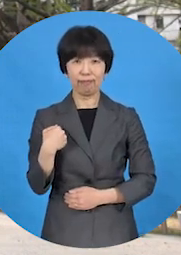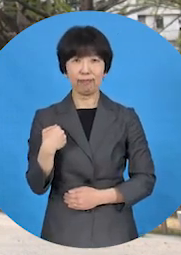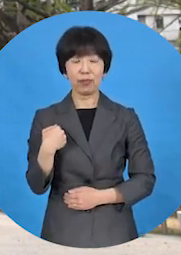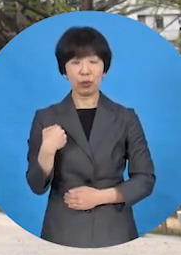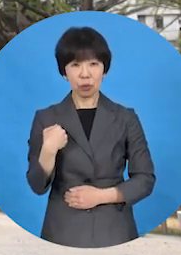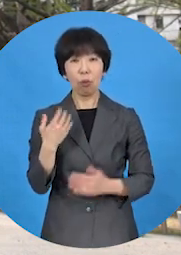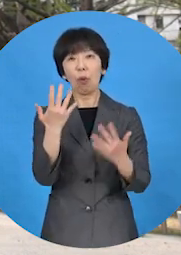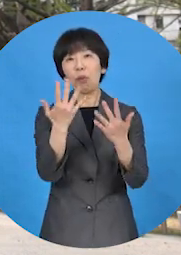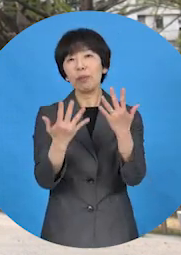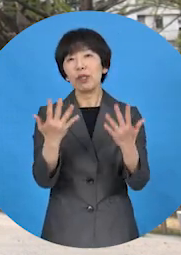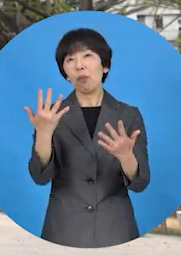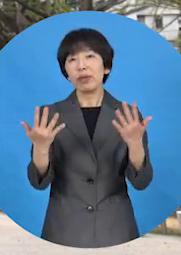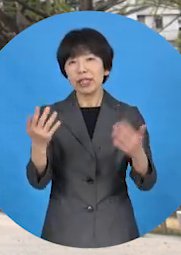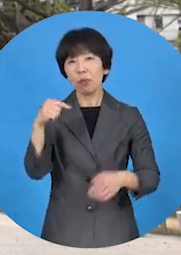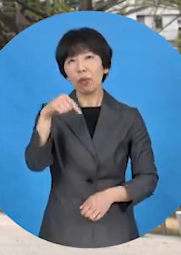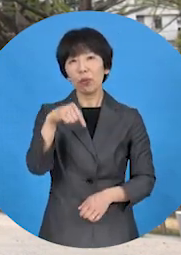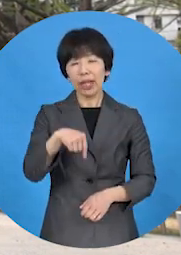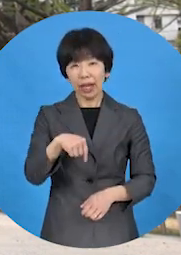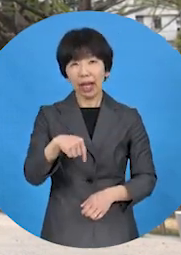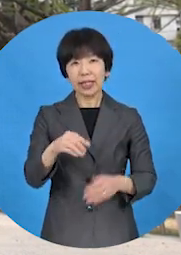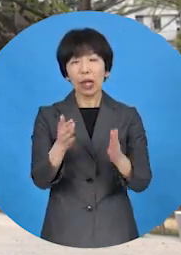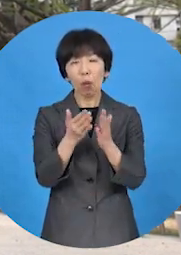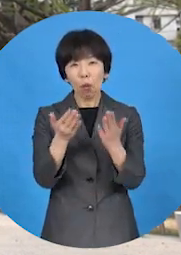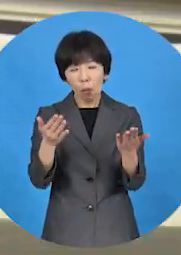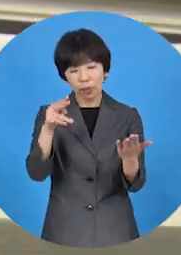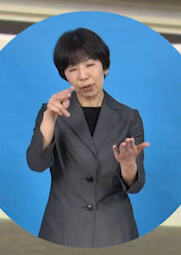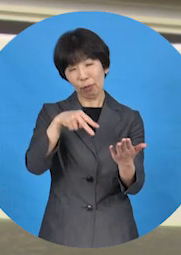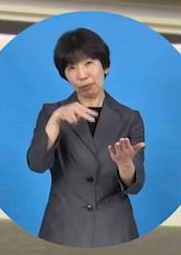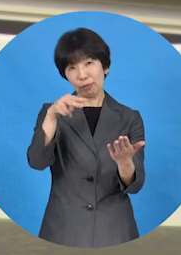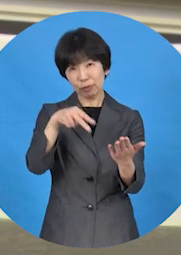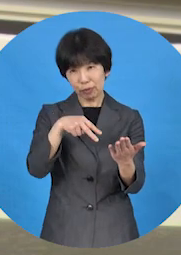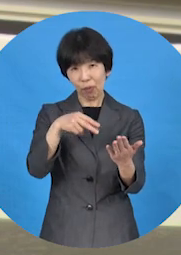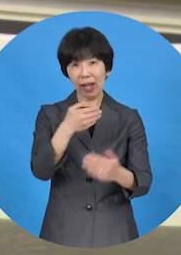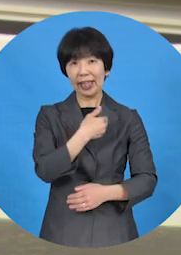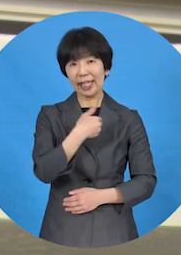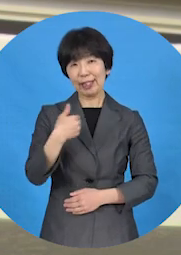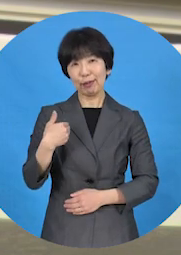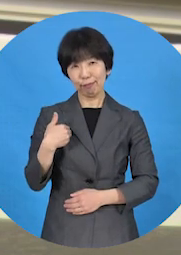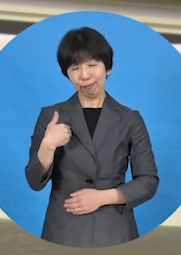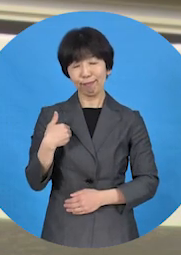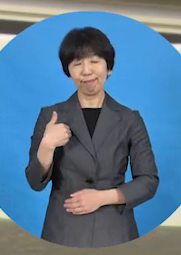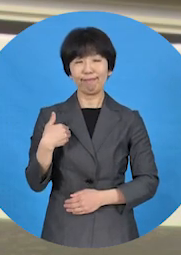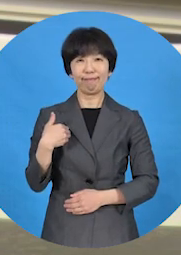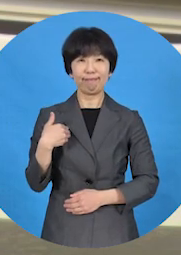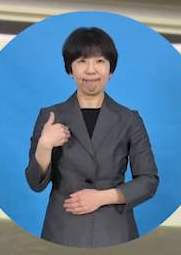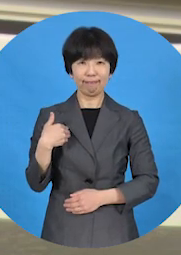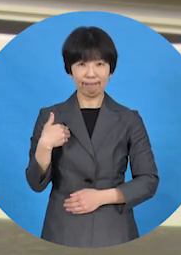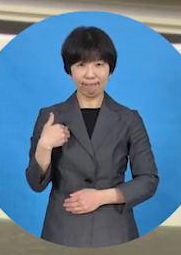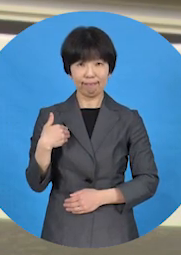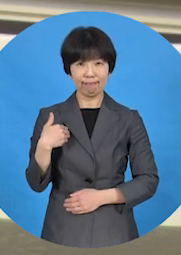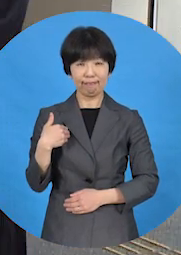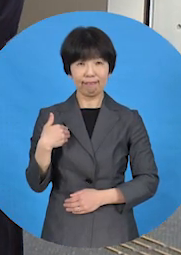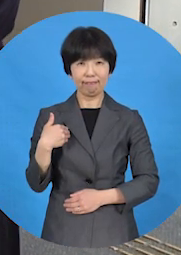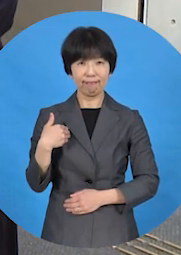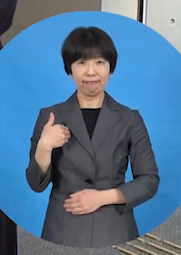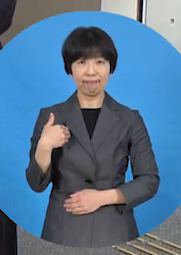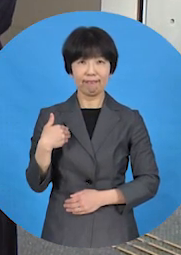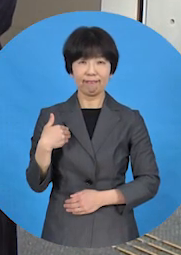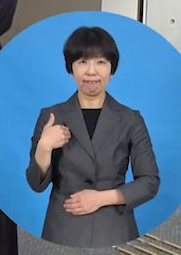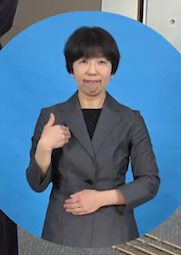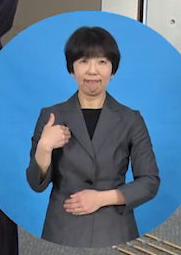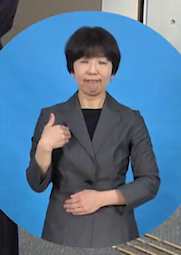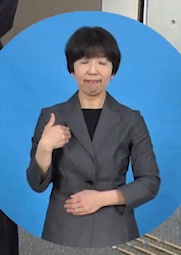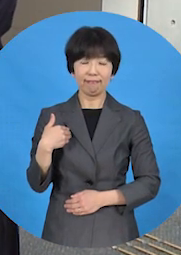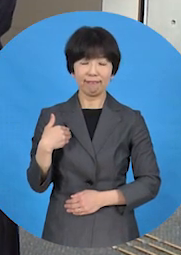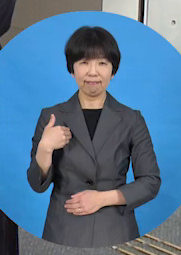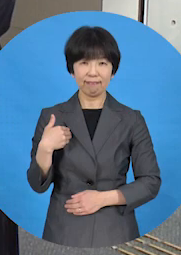と一体化したですね、ロケーションを活用した図書館のを目指しているといったところでございます。そういったところが大き